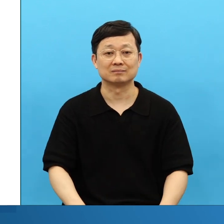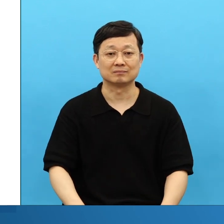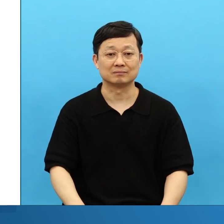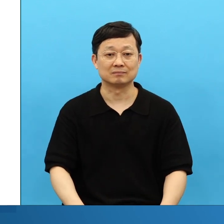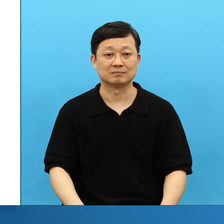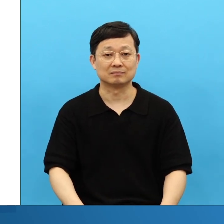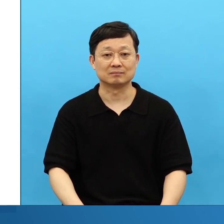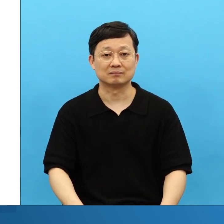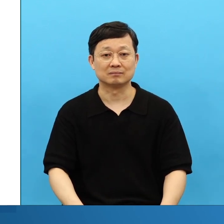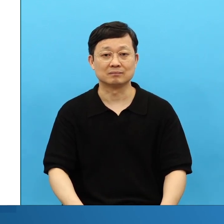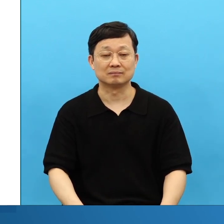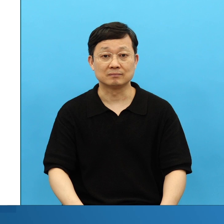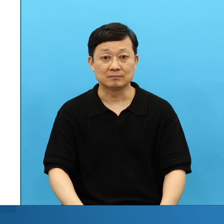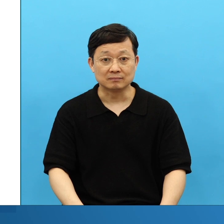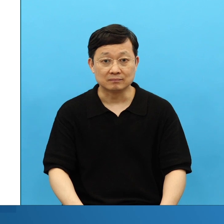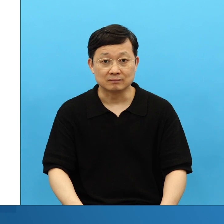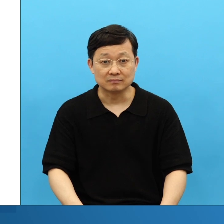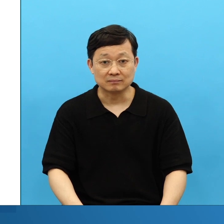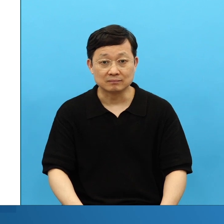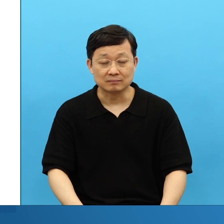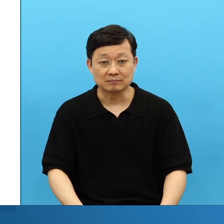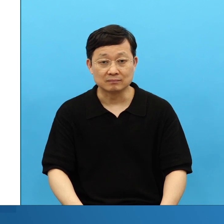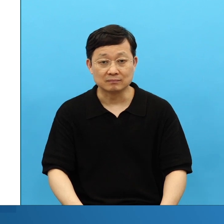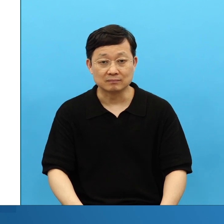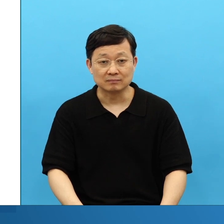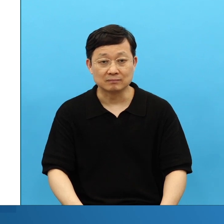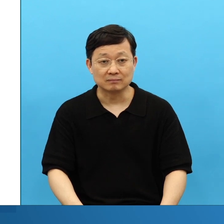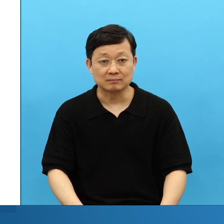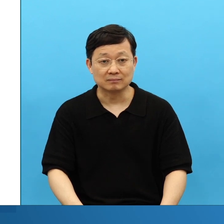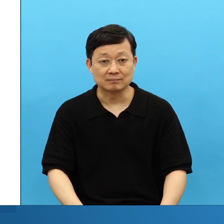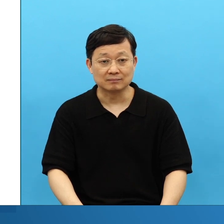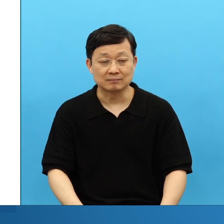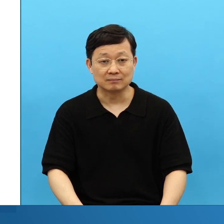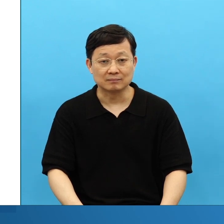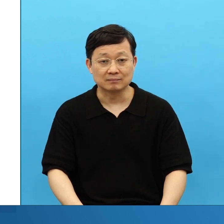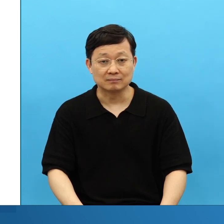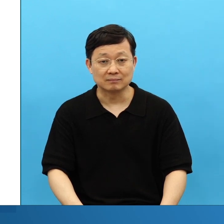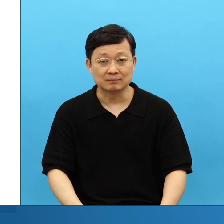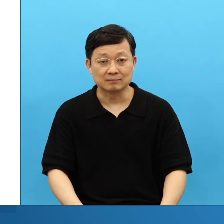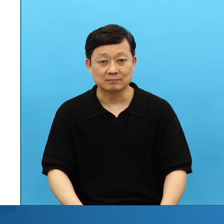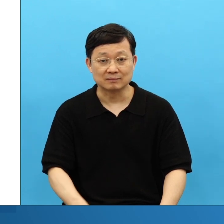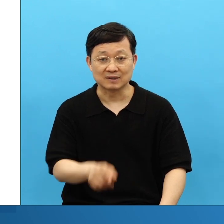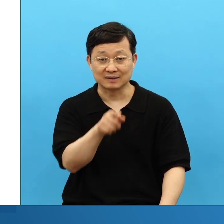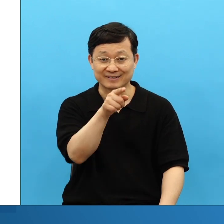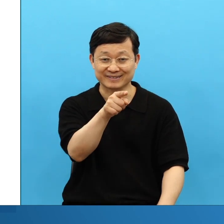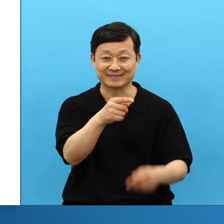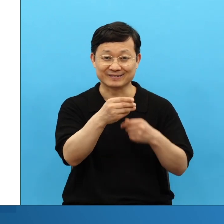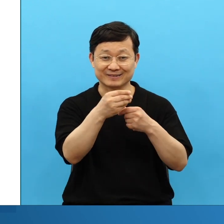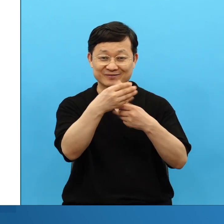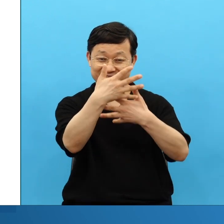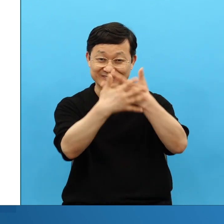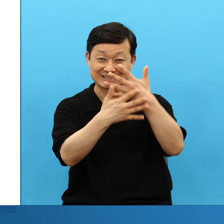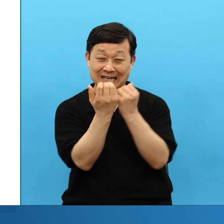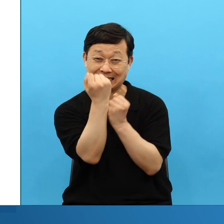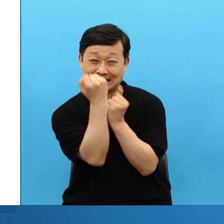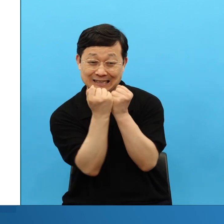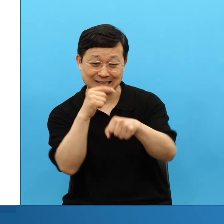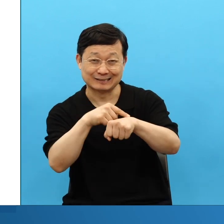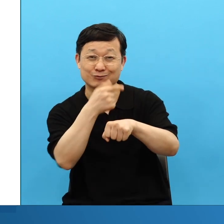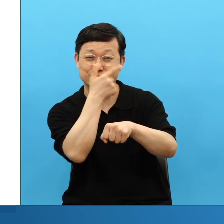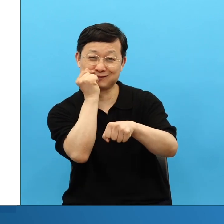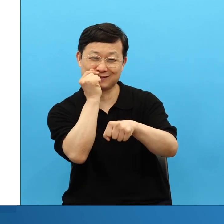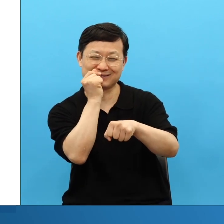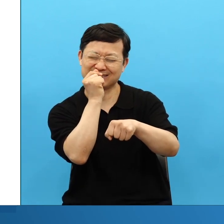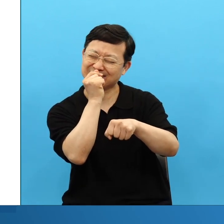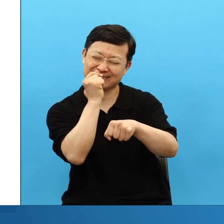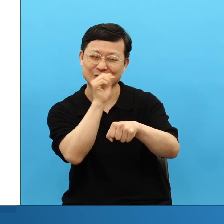부분 준비를 많이 해왔는데 하나님께서 그거는 목사님이 하도록 나눠라는 뜻인 것 같습니다. 제가 현장에서 봤던